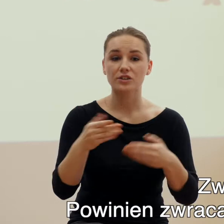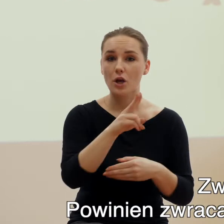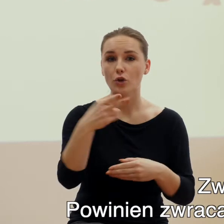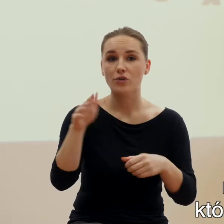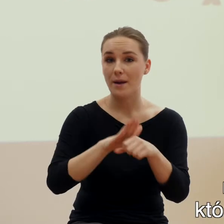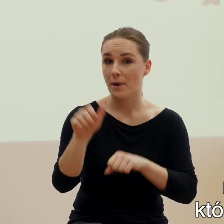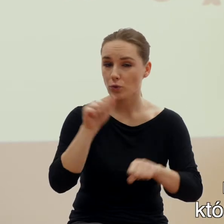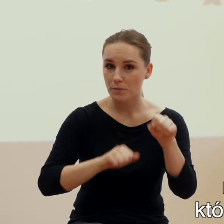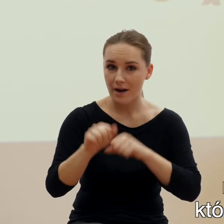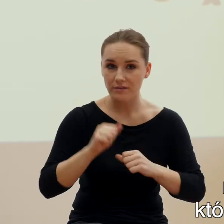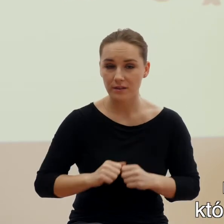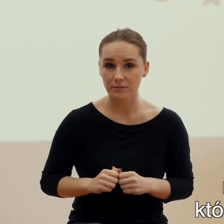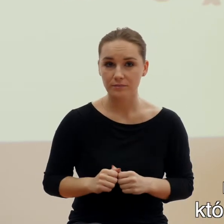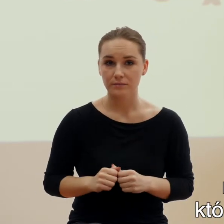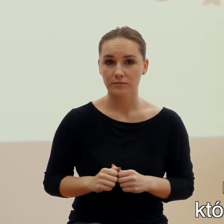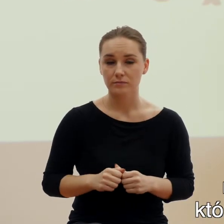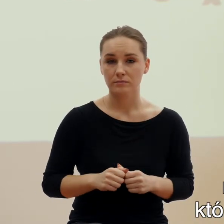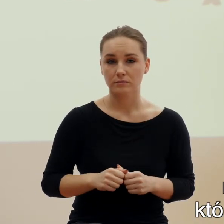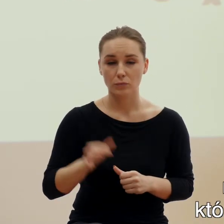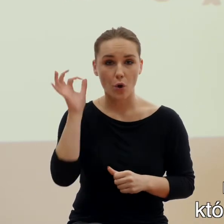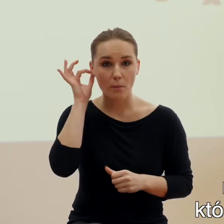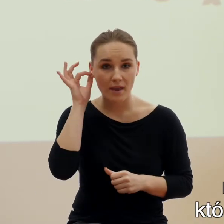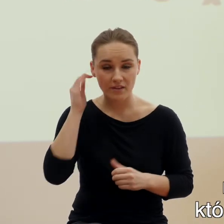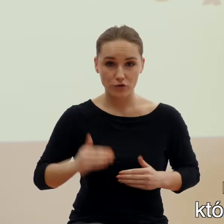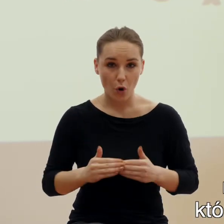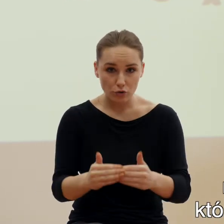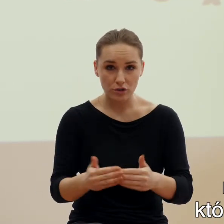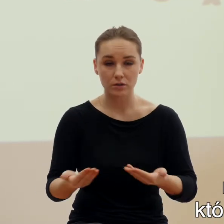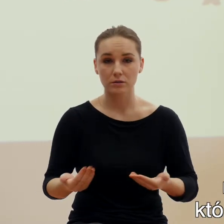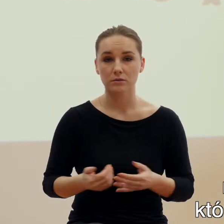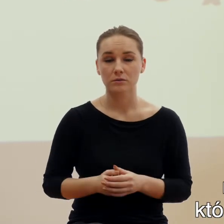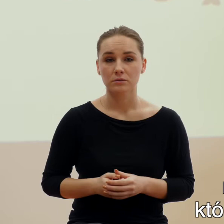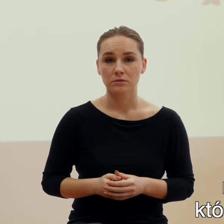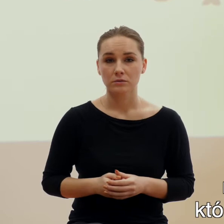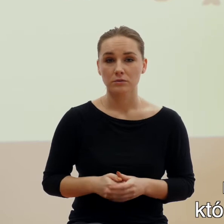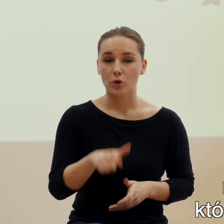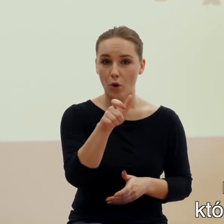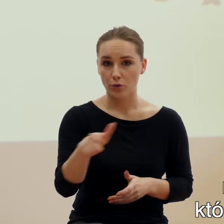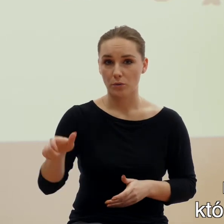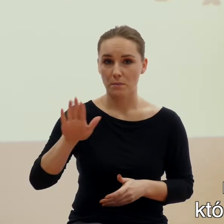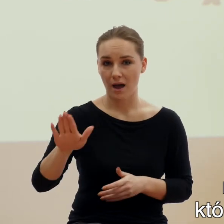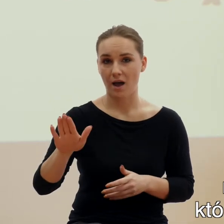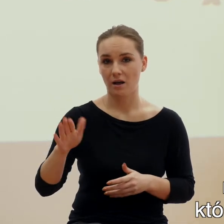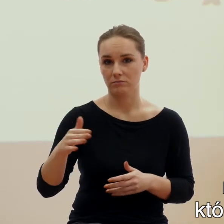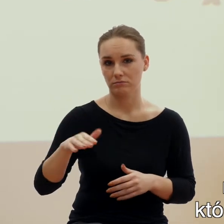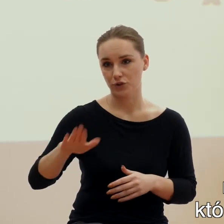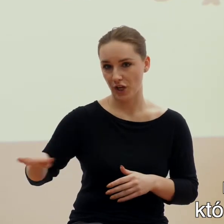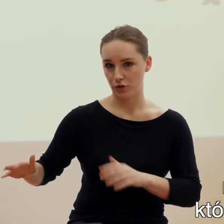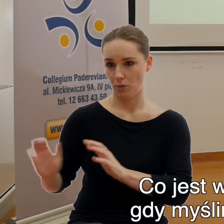niepełnosprawnościami, na kobiety w ciąży, na osoby, które mają pod opieką małe